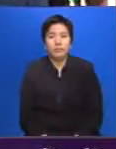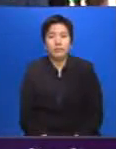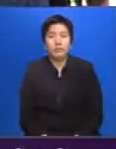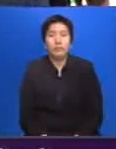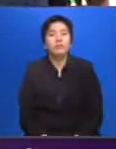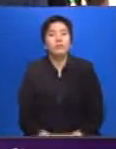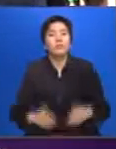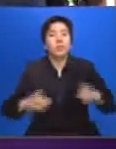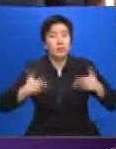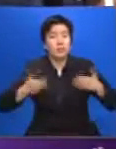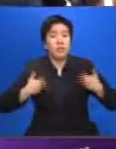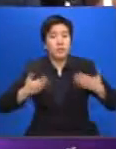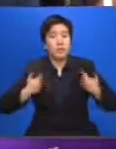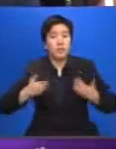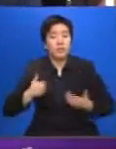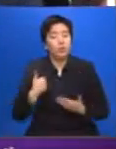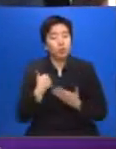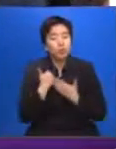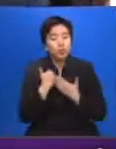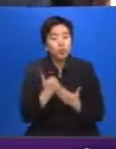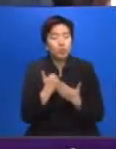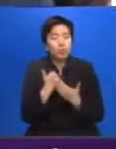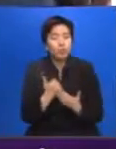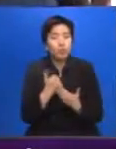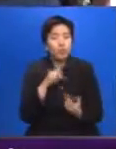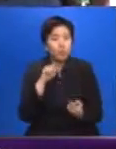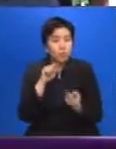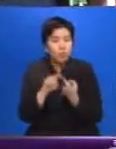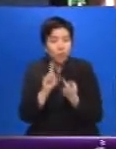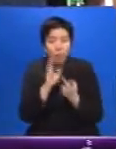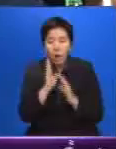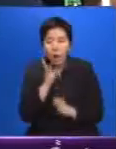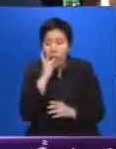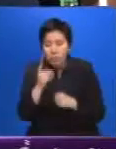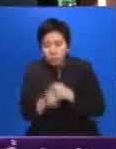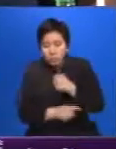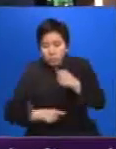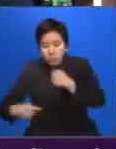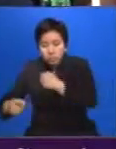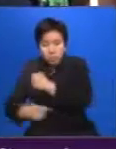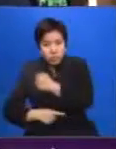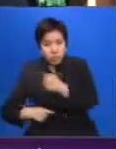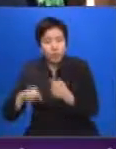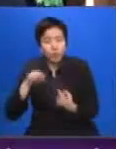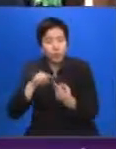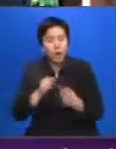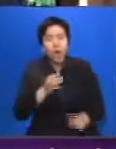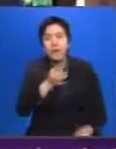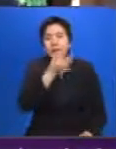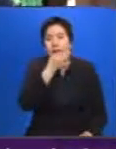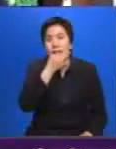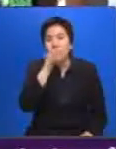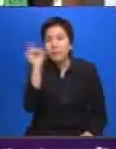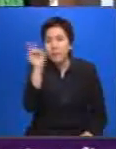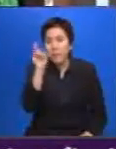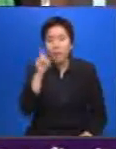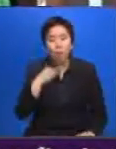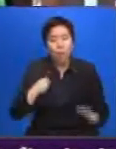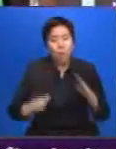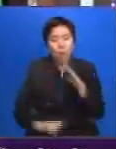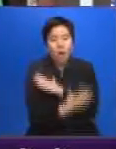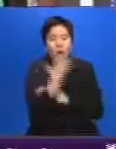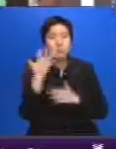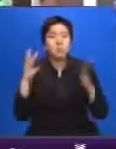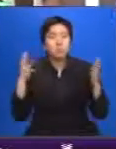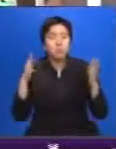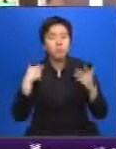ก็ดีใจครับที่ได้มีโอกาสช่วยเหลือกับทางชาวนาซึ่งเป็นผมว่าเป็นอาชีพที่ยังขาดโอกาสอ